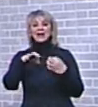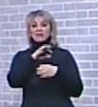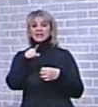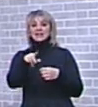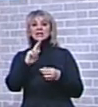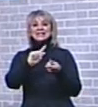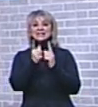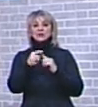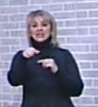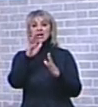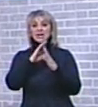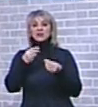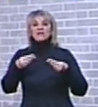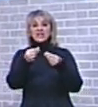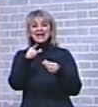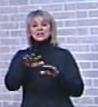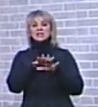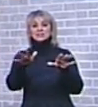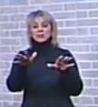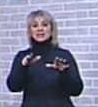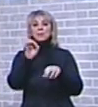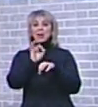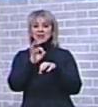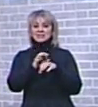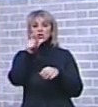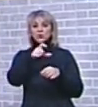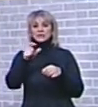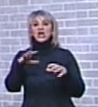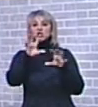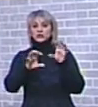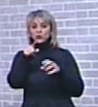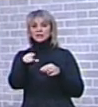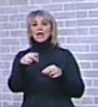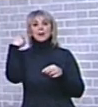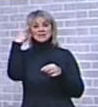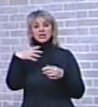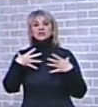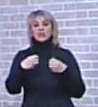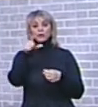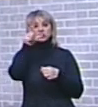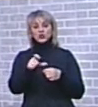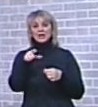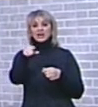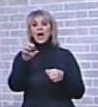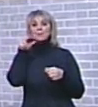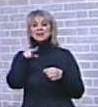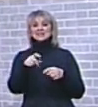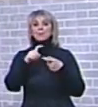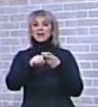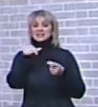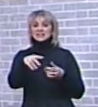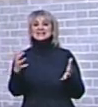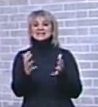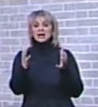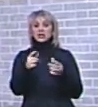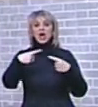том, как изменения климата влияют на распространение болезней людей и животных, о психологии здоровья человека, опасных паразитах и